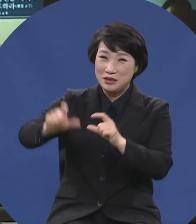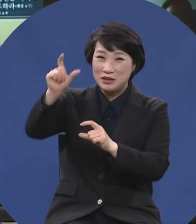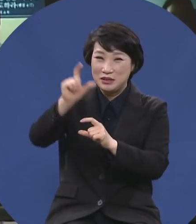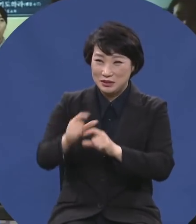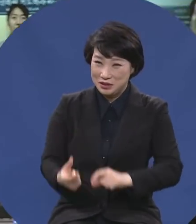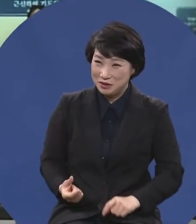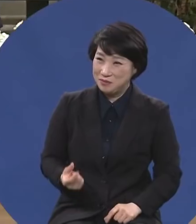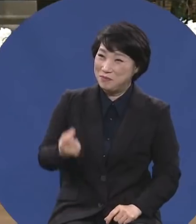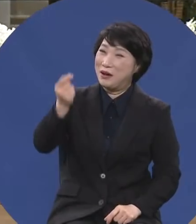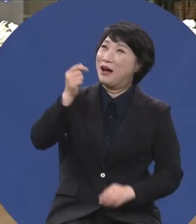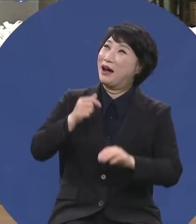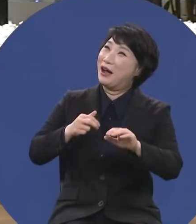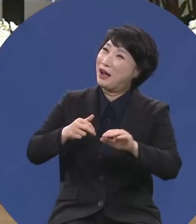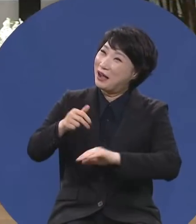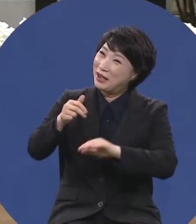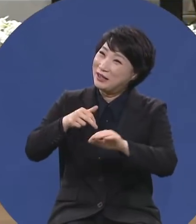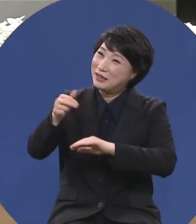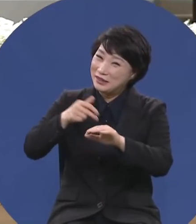인연하여서 더